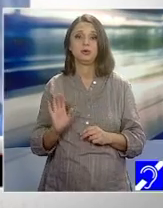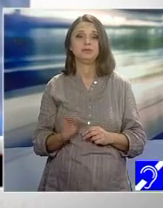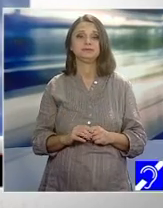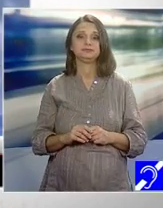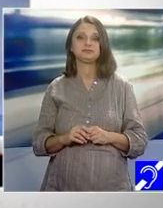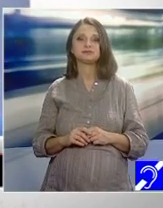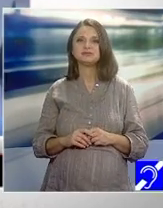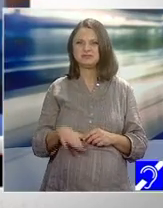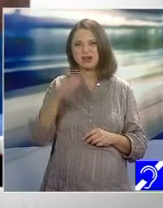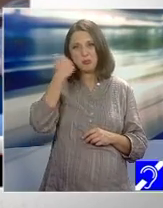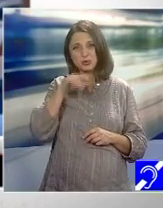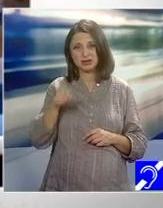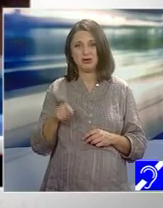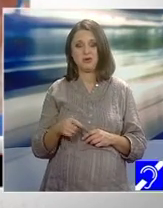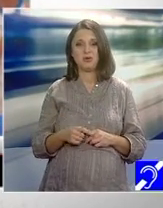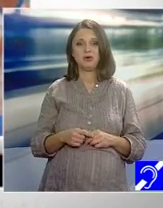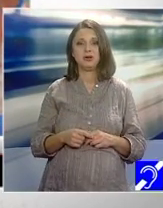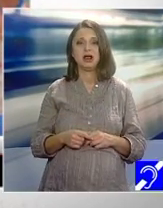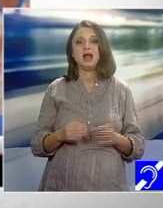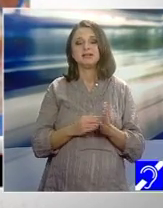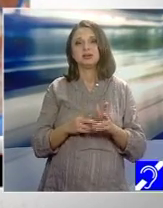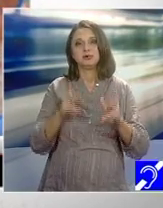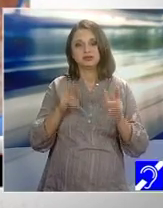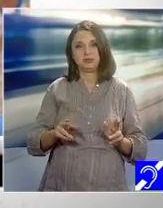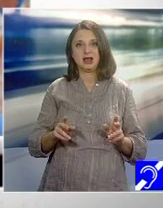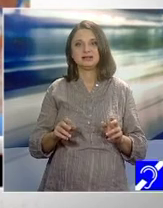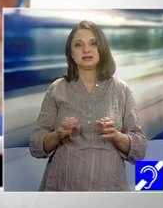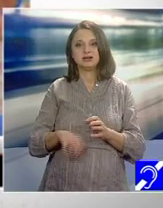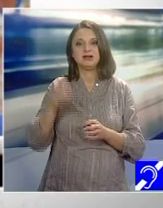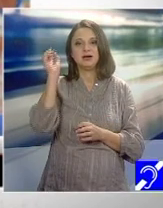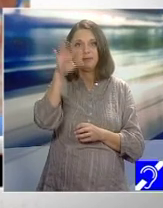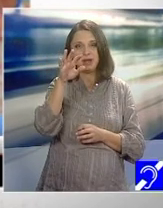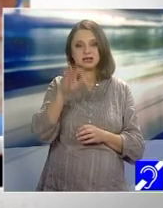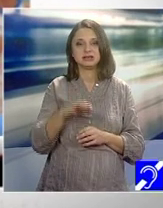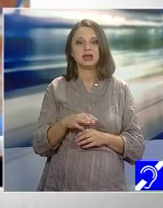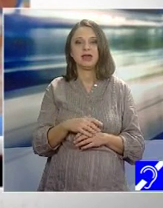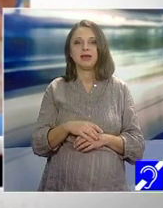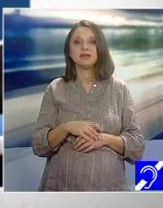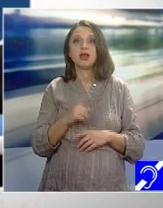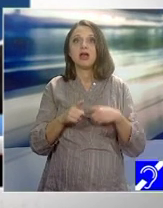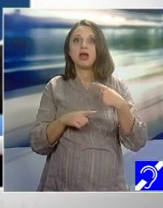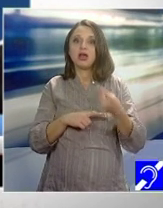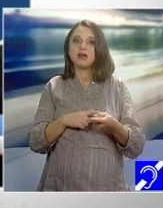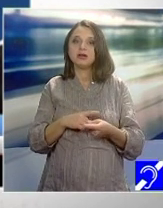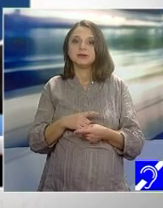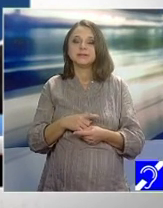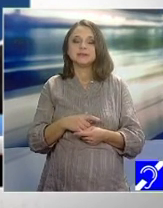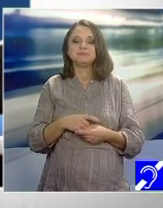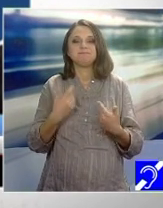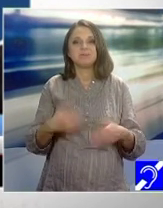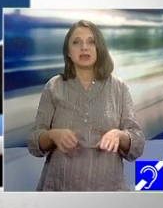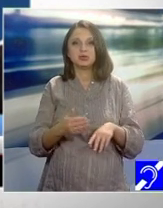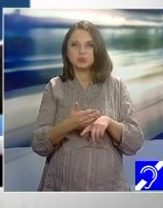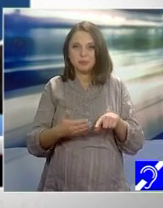pierdut viața în accident. Nevoită să-și întrerupă cariera, Natasha a continuat să creadă că va putea juca basket din nou. Îmi pierdusem o parte din picior,